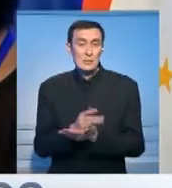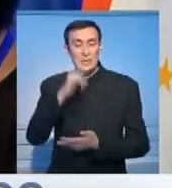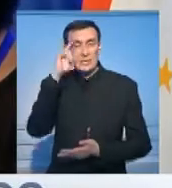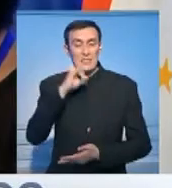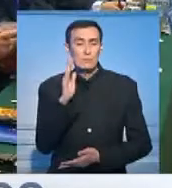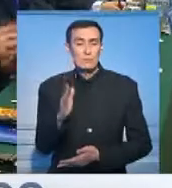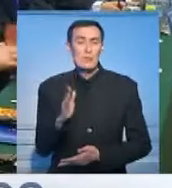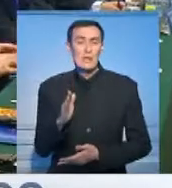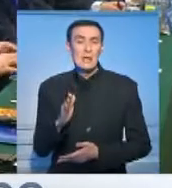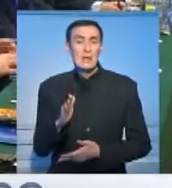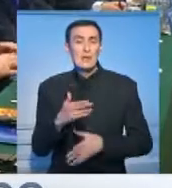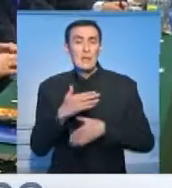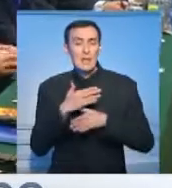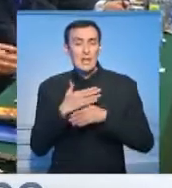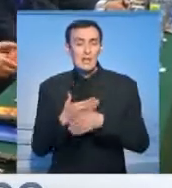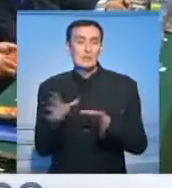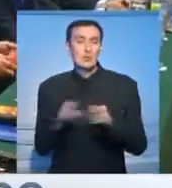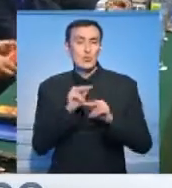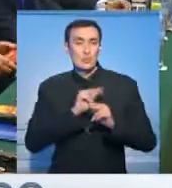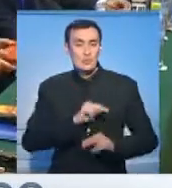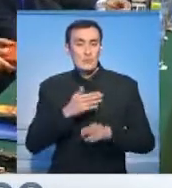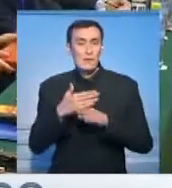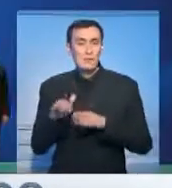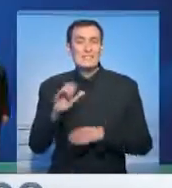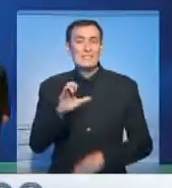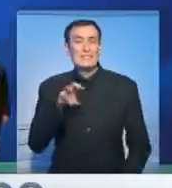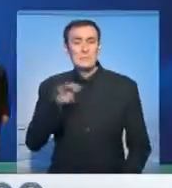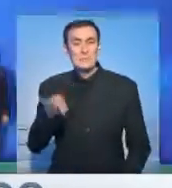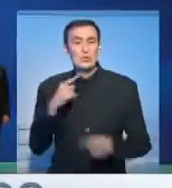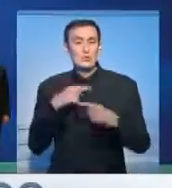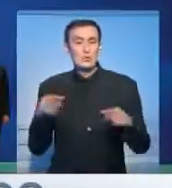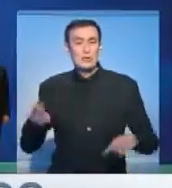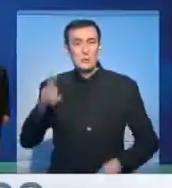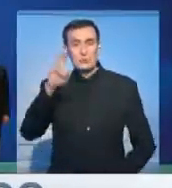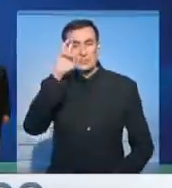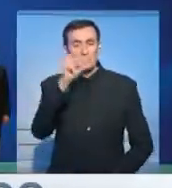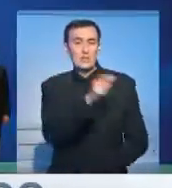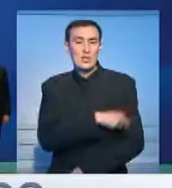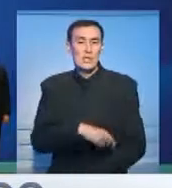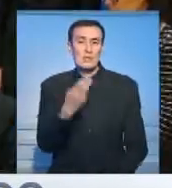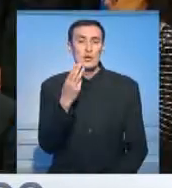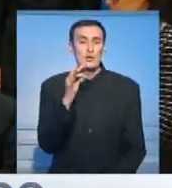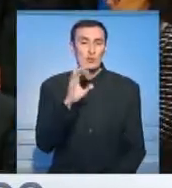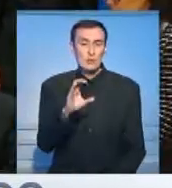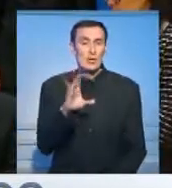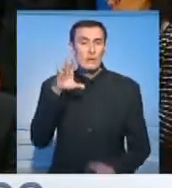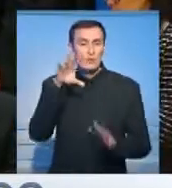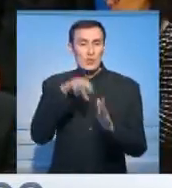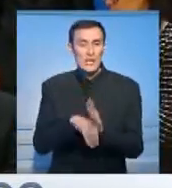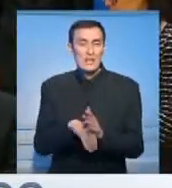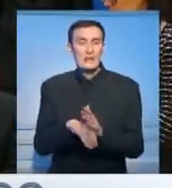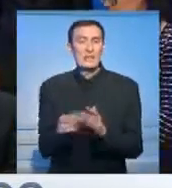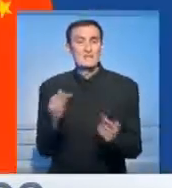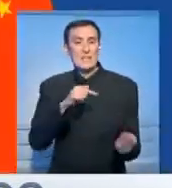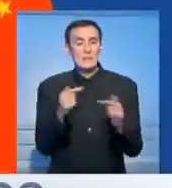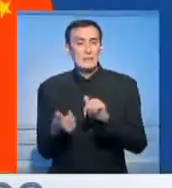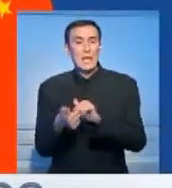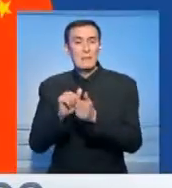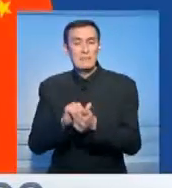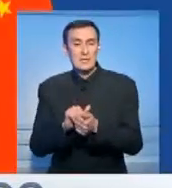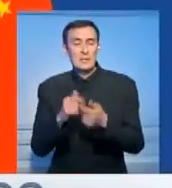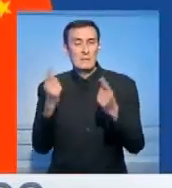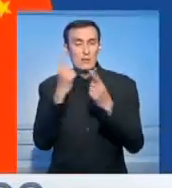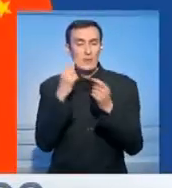будет всемерно налаживать сотрудничество в области СМИ и с другими государствами, членами ШОС, включая взаимный обмен